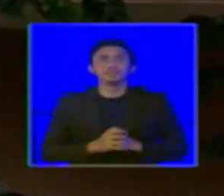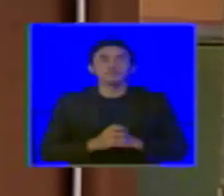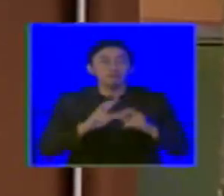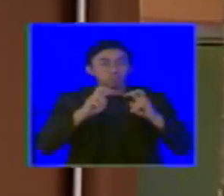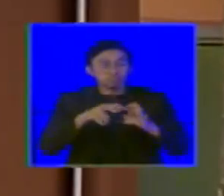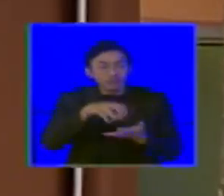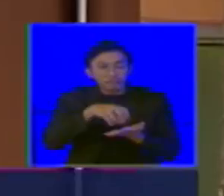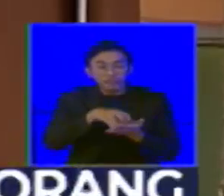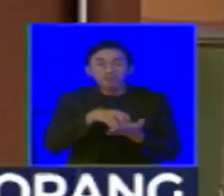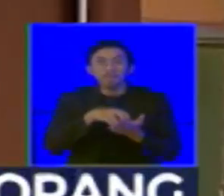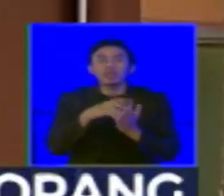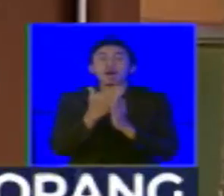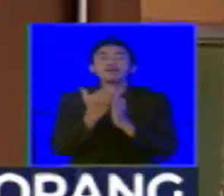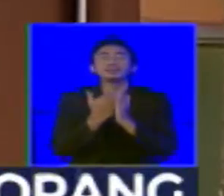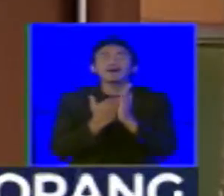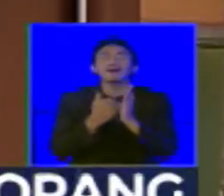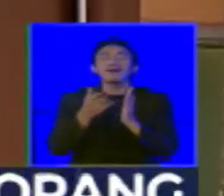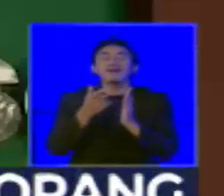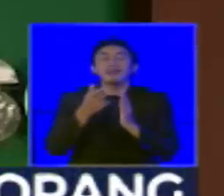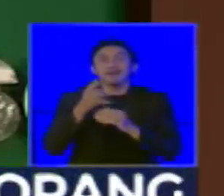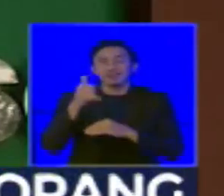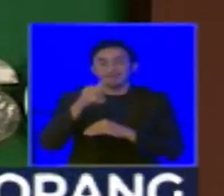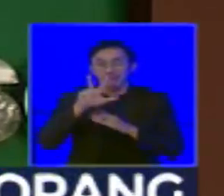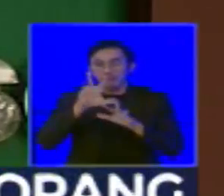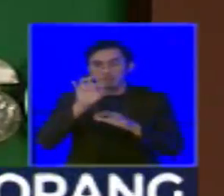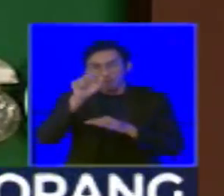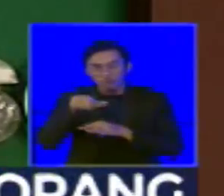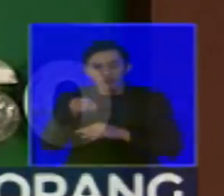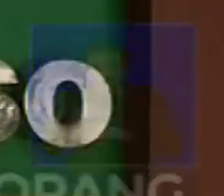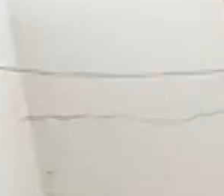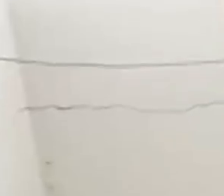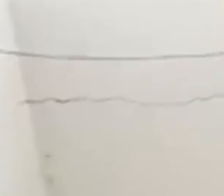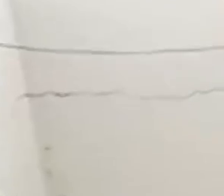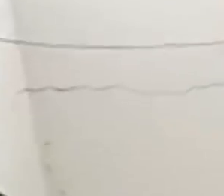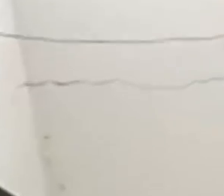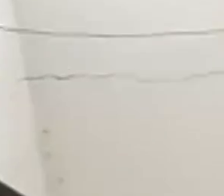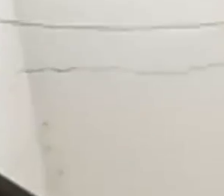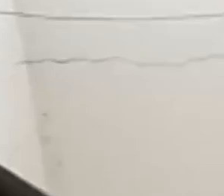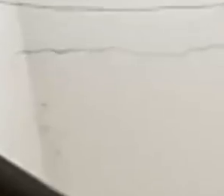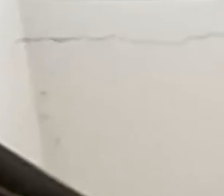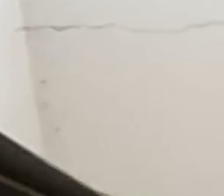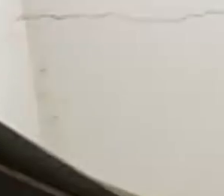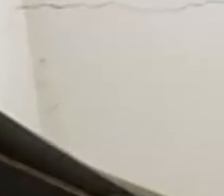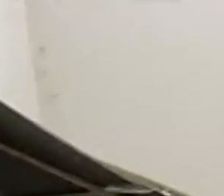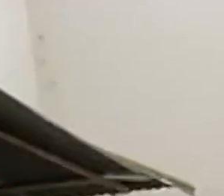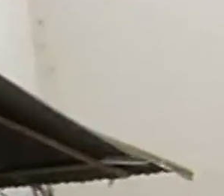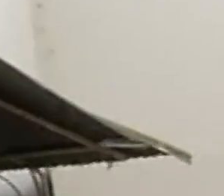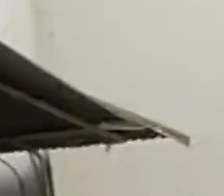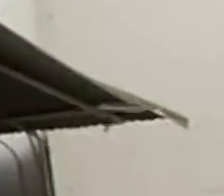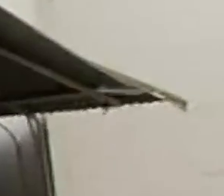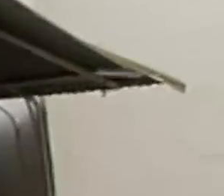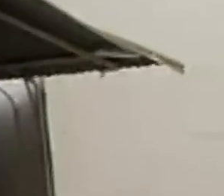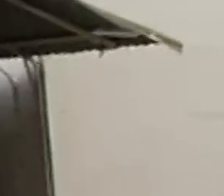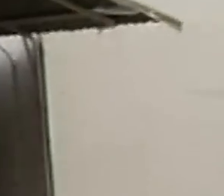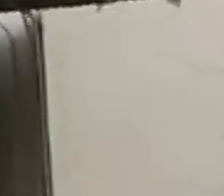yang dihadiri sekitar 80 orang. Dari 80 orang dilakukan screening, kontak langsung hanya dilakukan 20 orang.